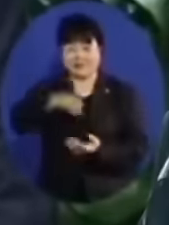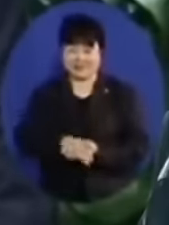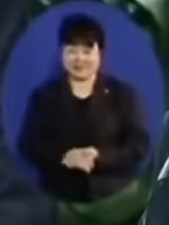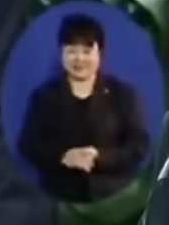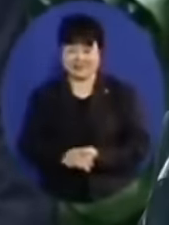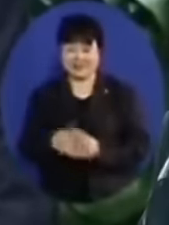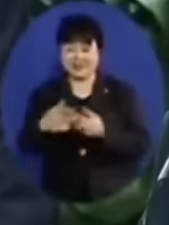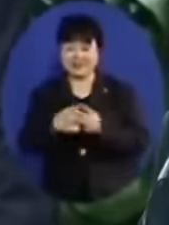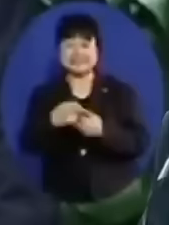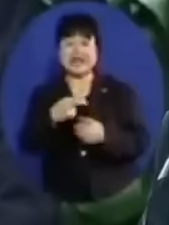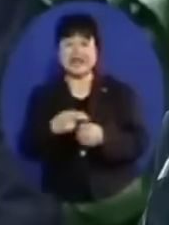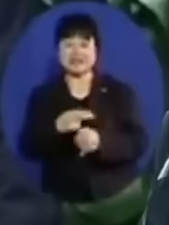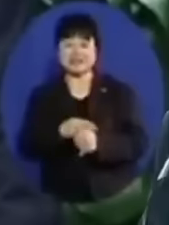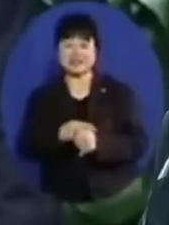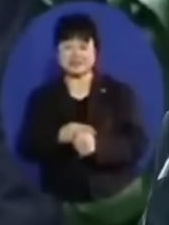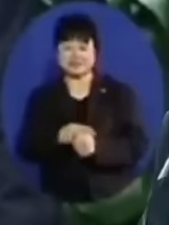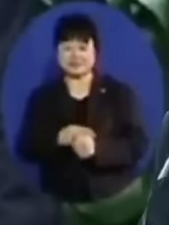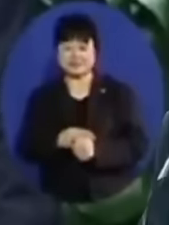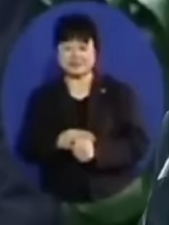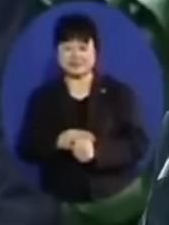의사 진단을 받아오라 합니다.